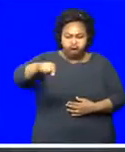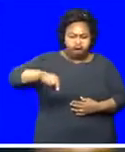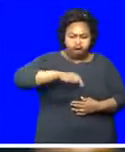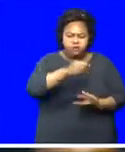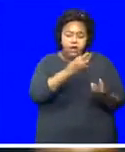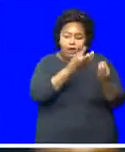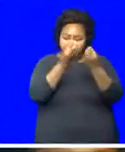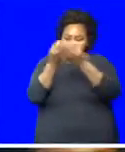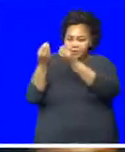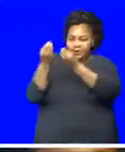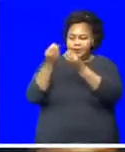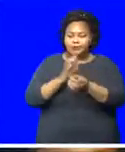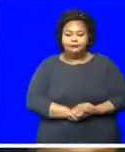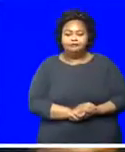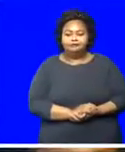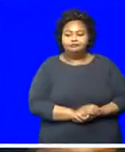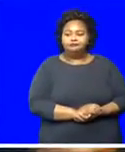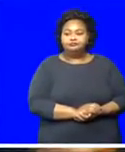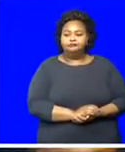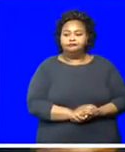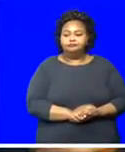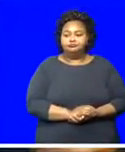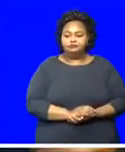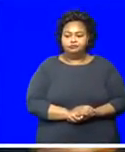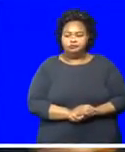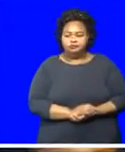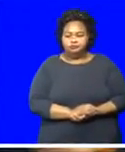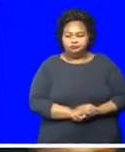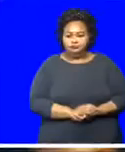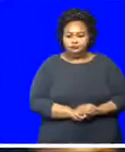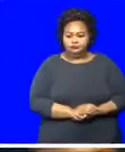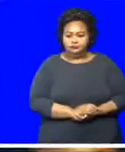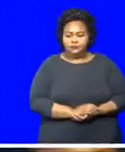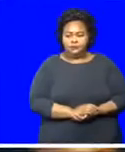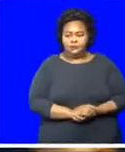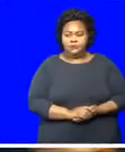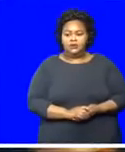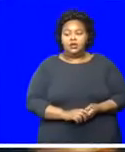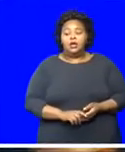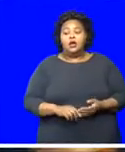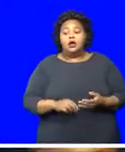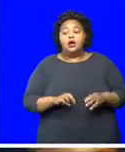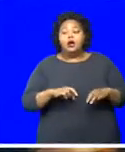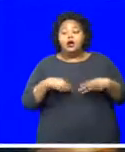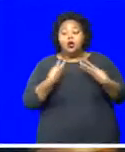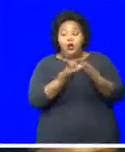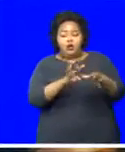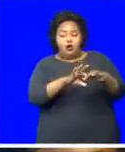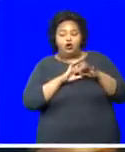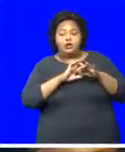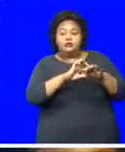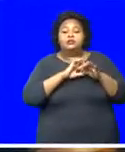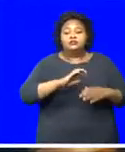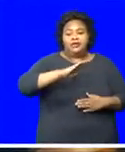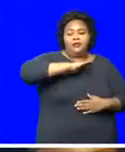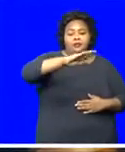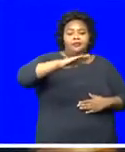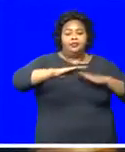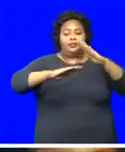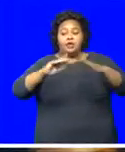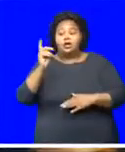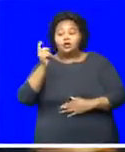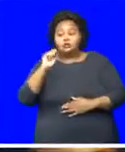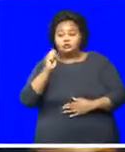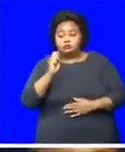Stokoto. Lilunga lenhlangano lengamele umdlali weTaekwondo emhlabeni Dr. Richard Bano uthi kuyajabulisa